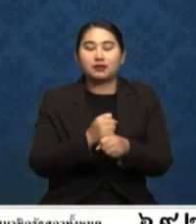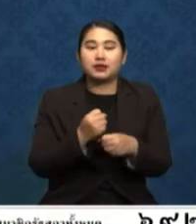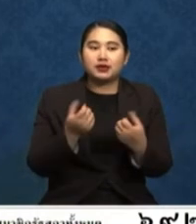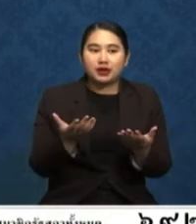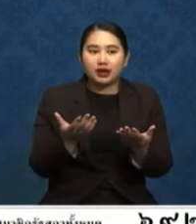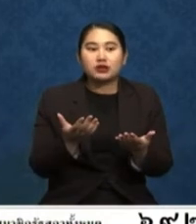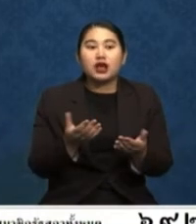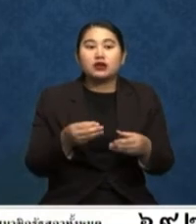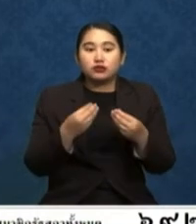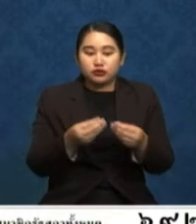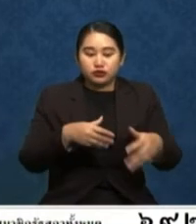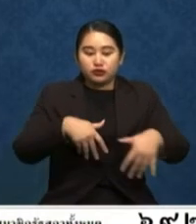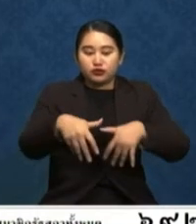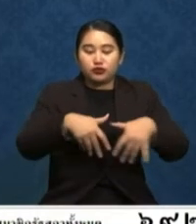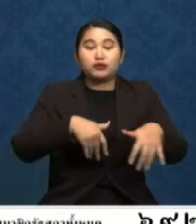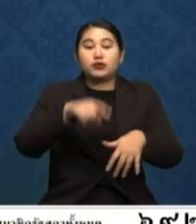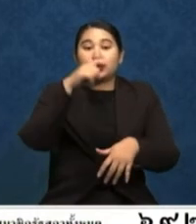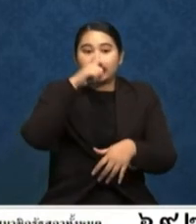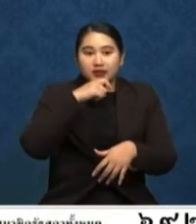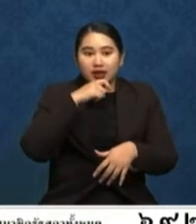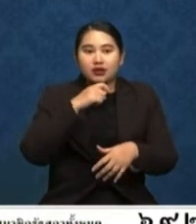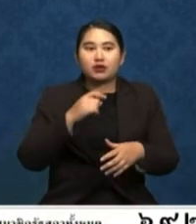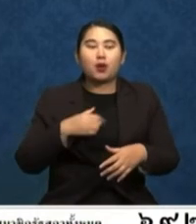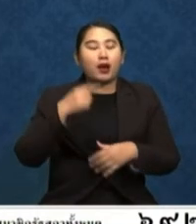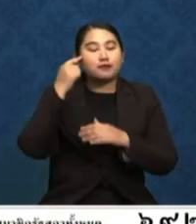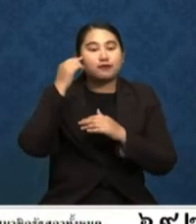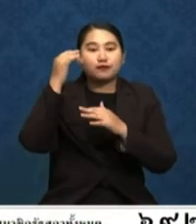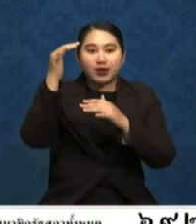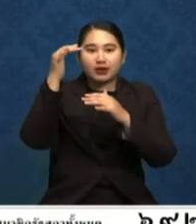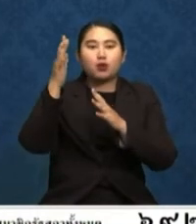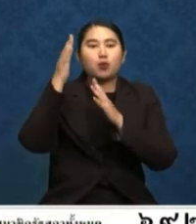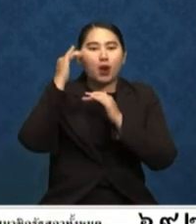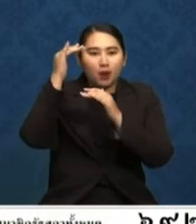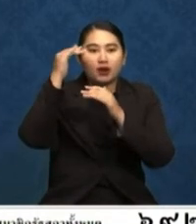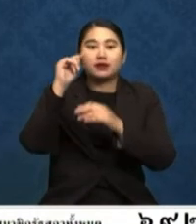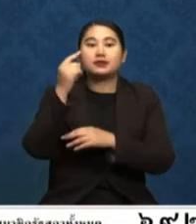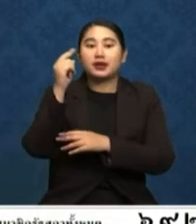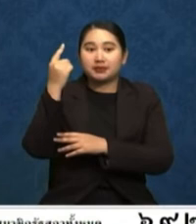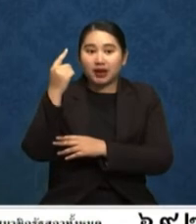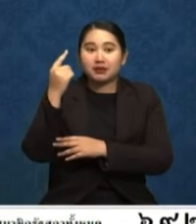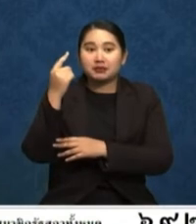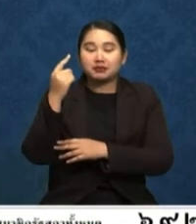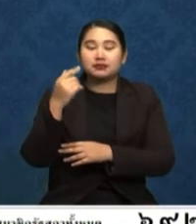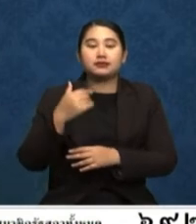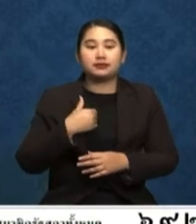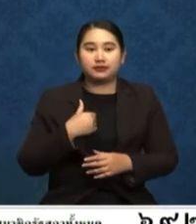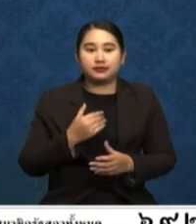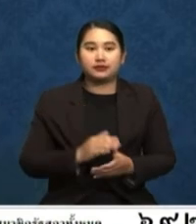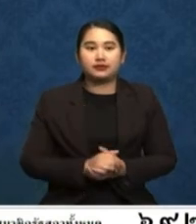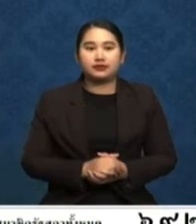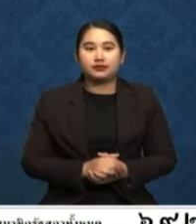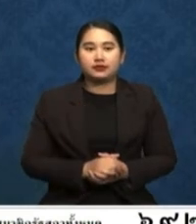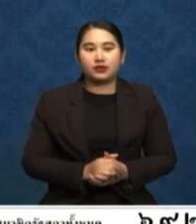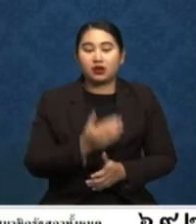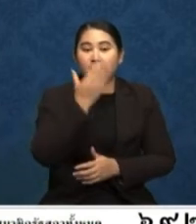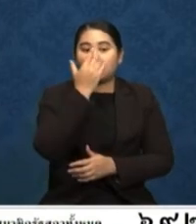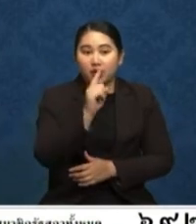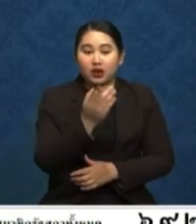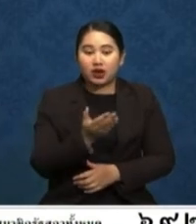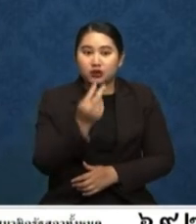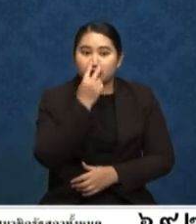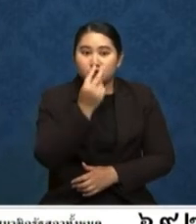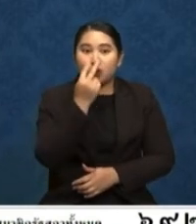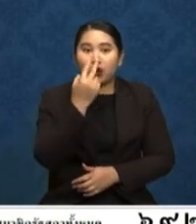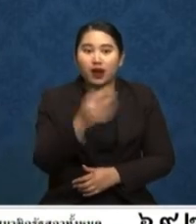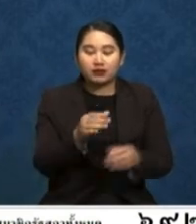พี่น้องประชาชนคนไทยมีความฝันและความหวังใหม่ร่วมกันอีกครั้งเพราะว่าเท่าที่ดู